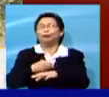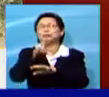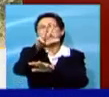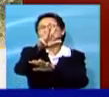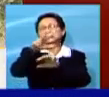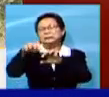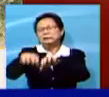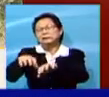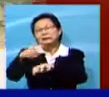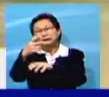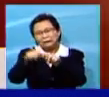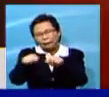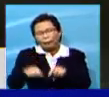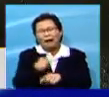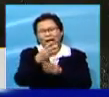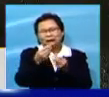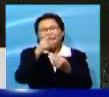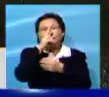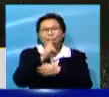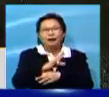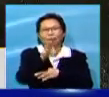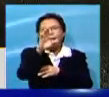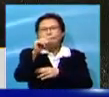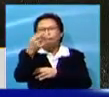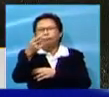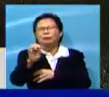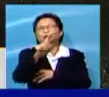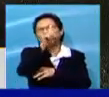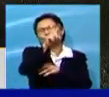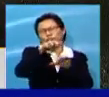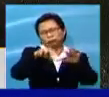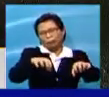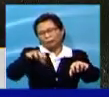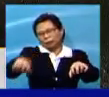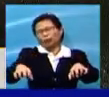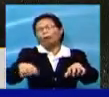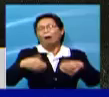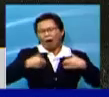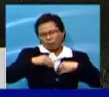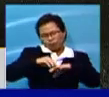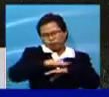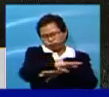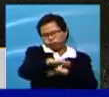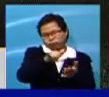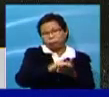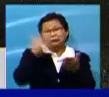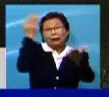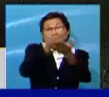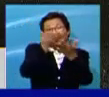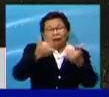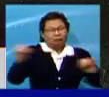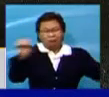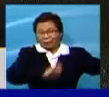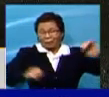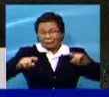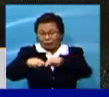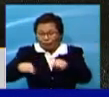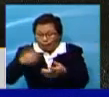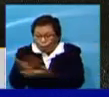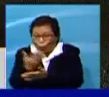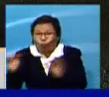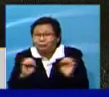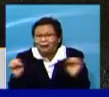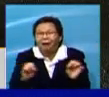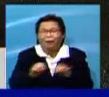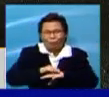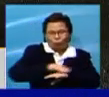lokasi. Manakala Tanah Merah dan Bacok masing-masing 1 lokasi terlibat dengan wabak berkenaan. Setakat ini, tiada lokasi baru dikesan dengan